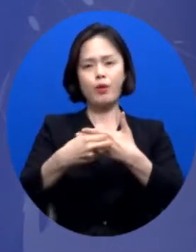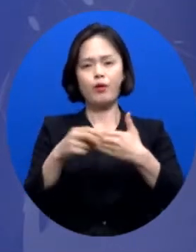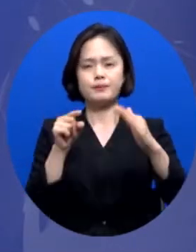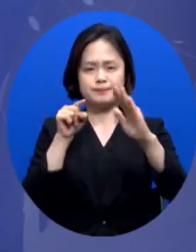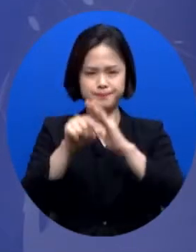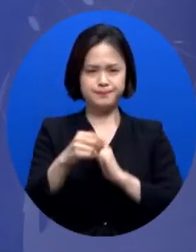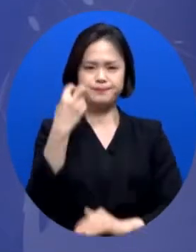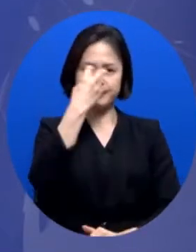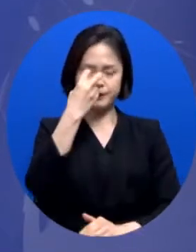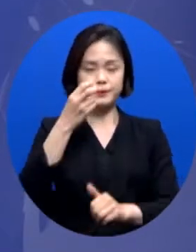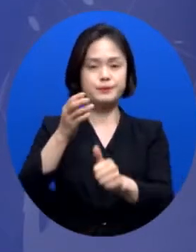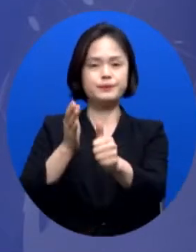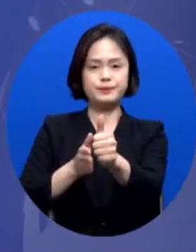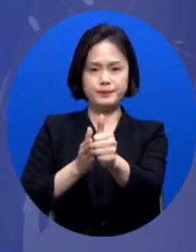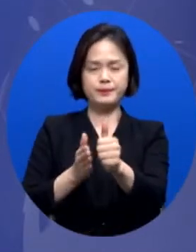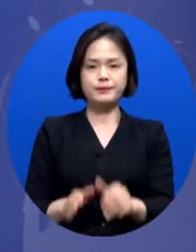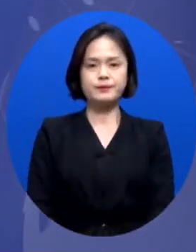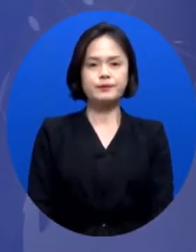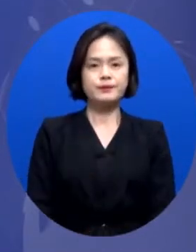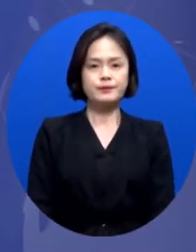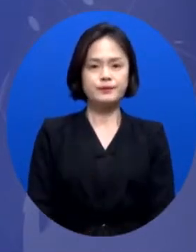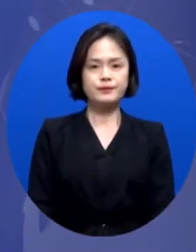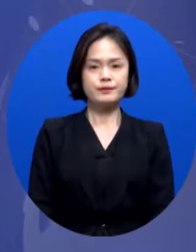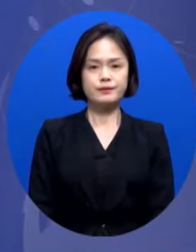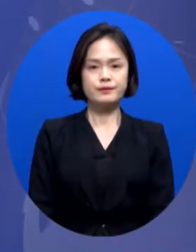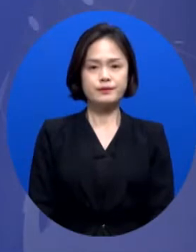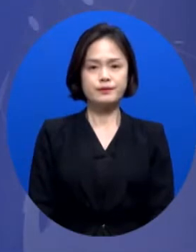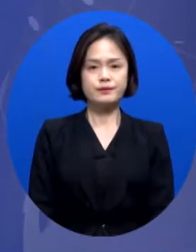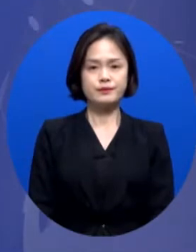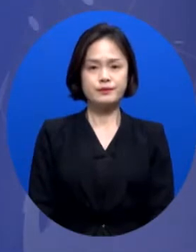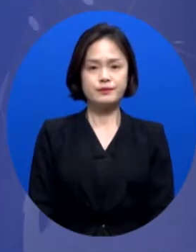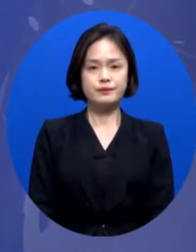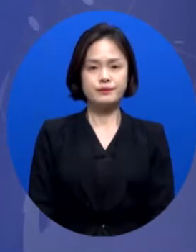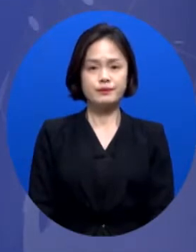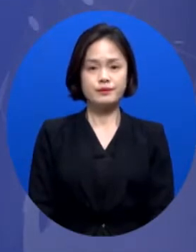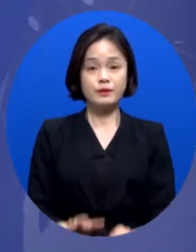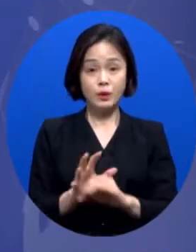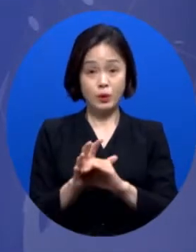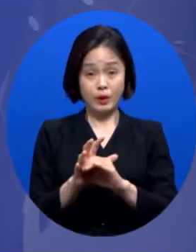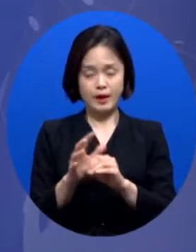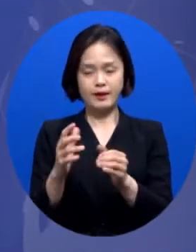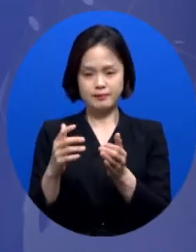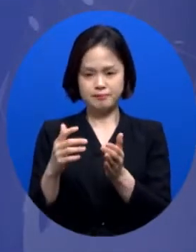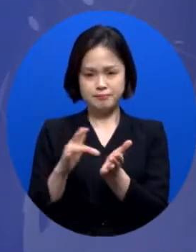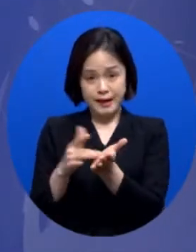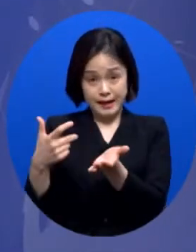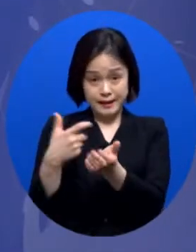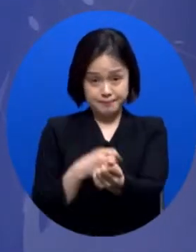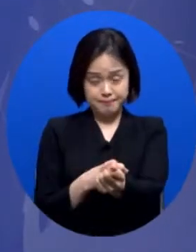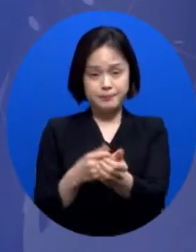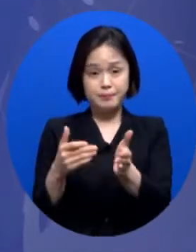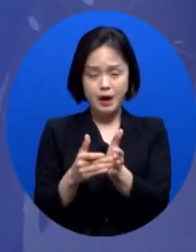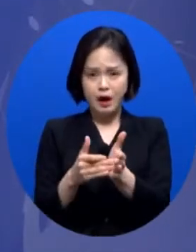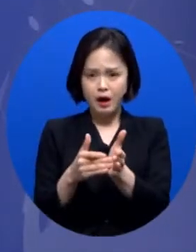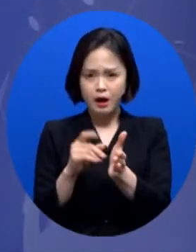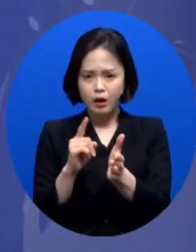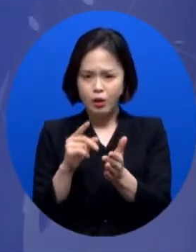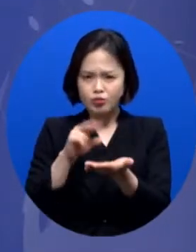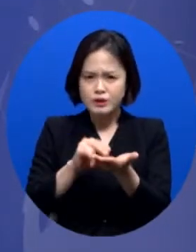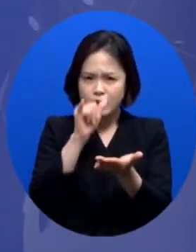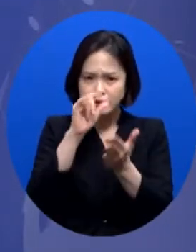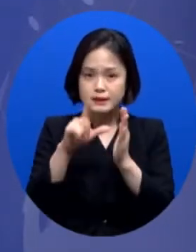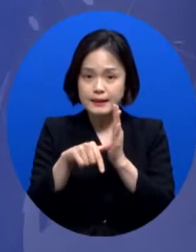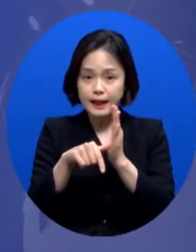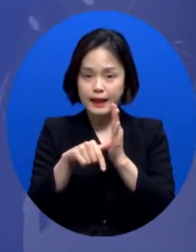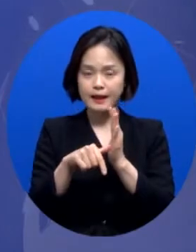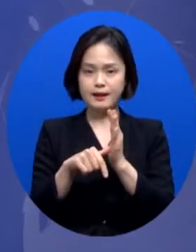방문해서 진료를 받아야 합니다. 예. 또 백신 접종에 따른 이상 반응 증상 대처법과 신고는 코로나19 예방접종